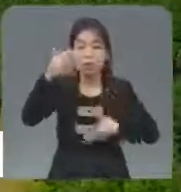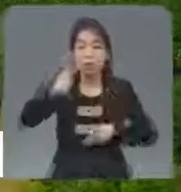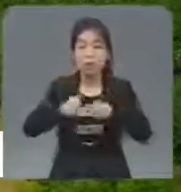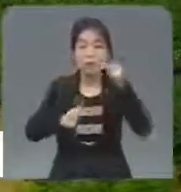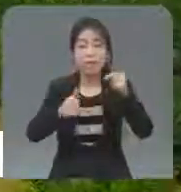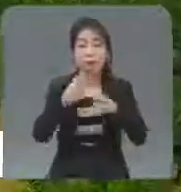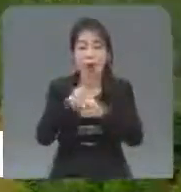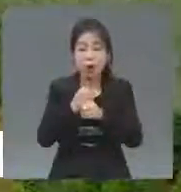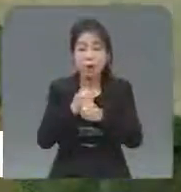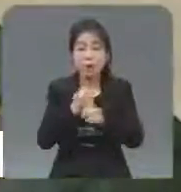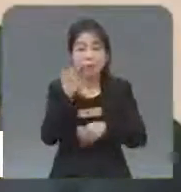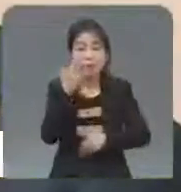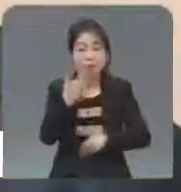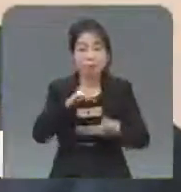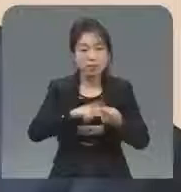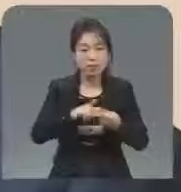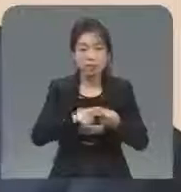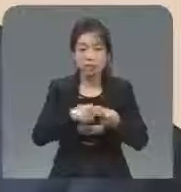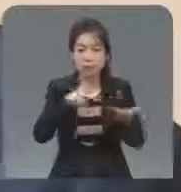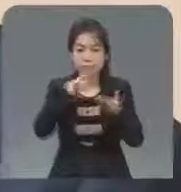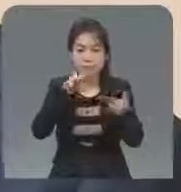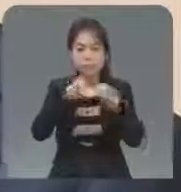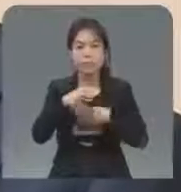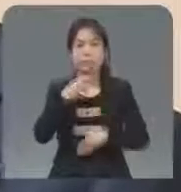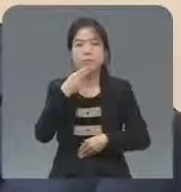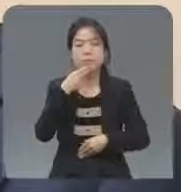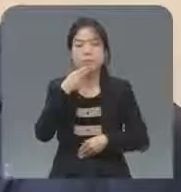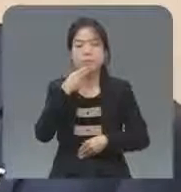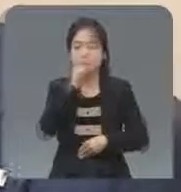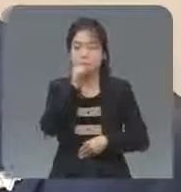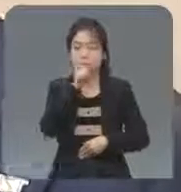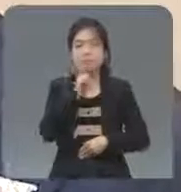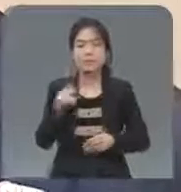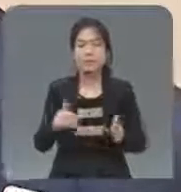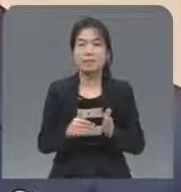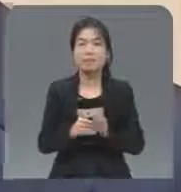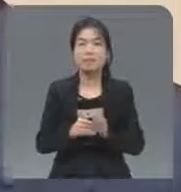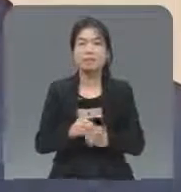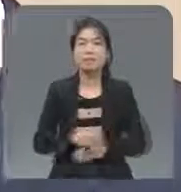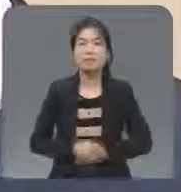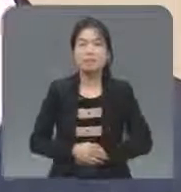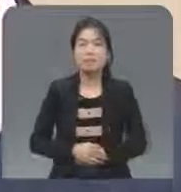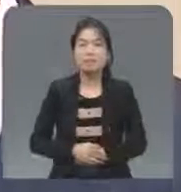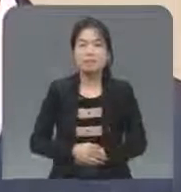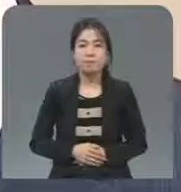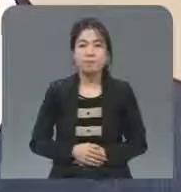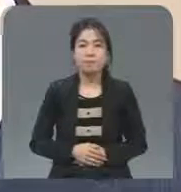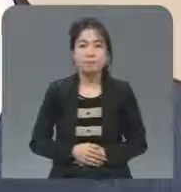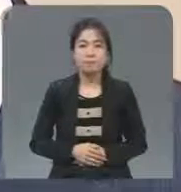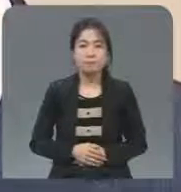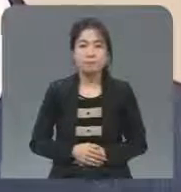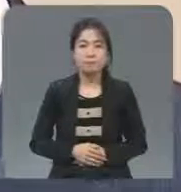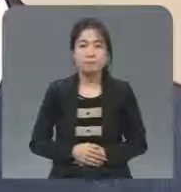시기 등을 묻는 질의에 취재에 일체 응하지 않겠다고 밝혔습니다. KBS 뉴스 윤주성입니다.